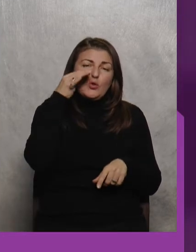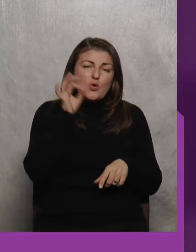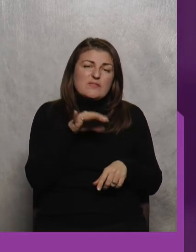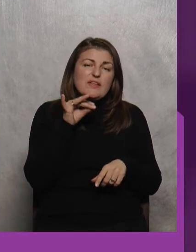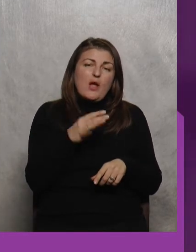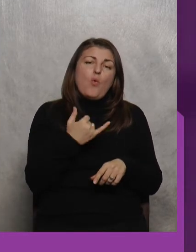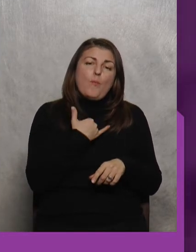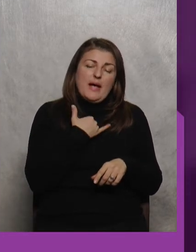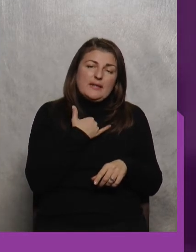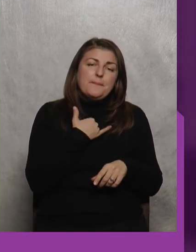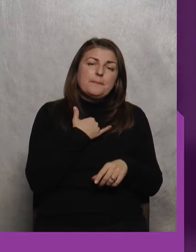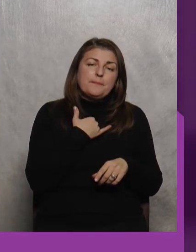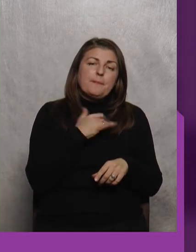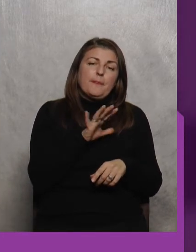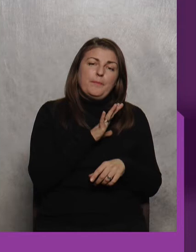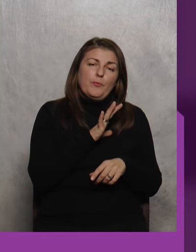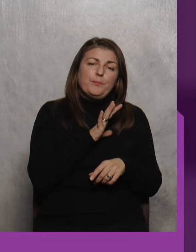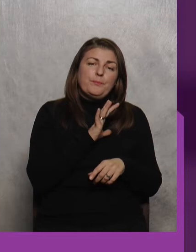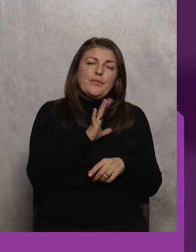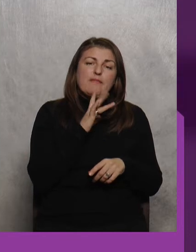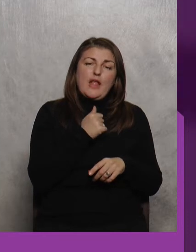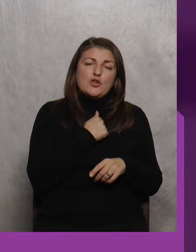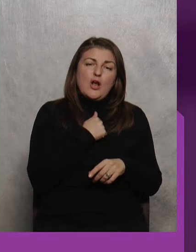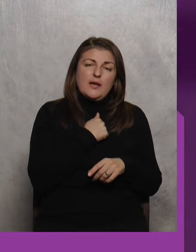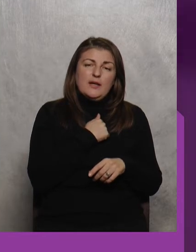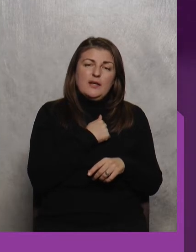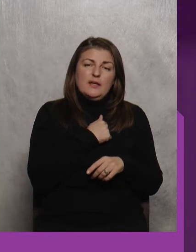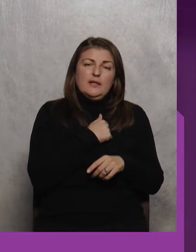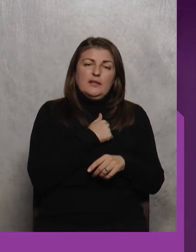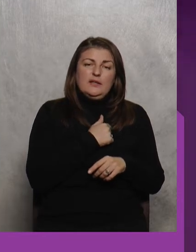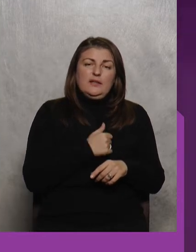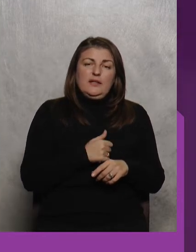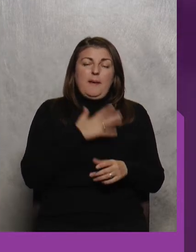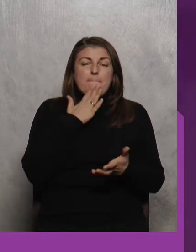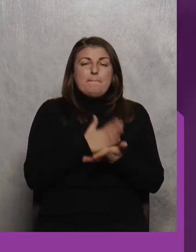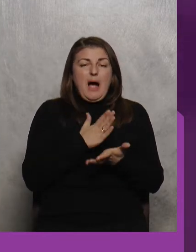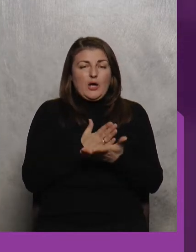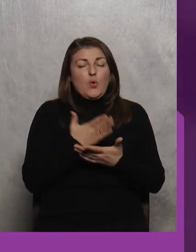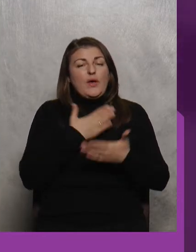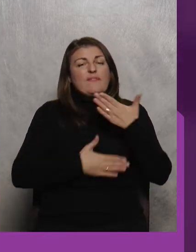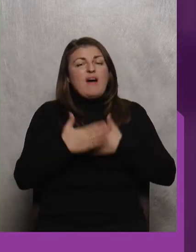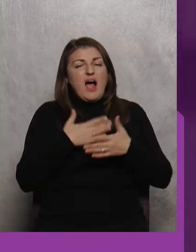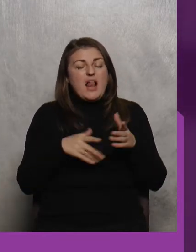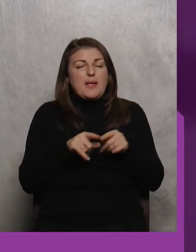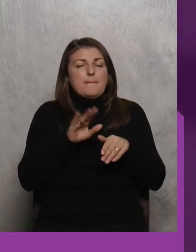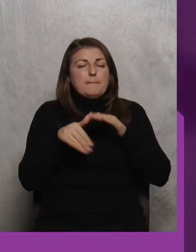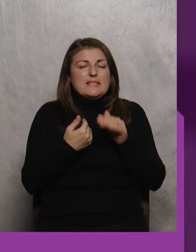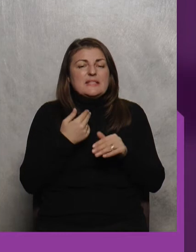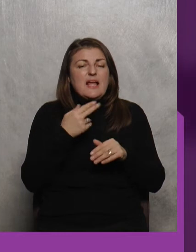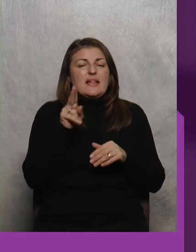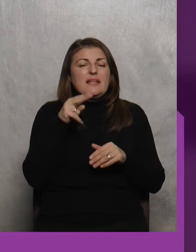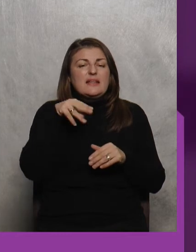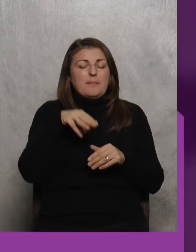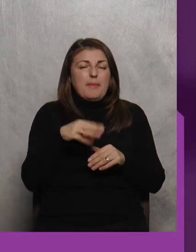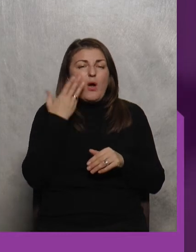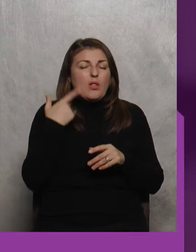у мене був. На жаль, маю інвалідність після ДТП, коли ми